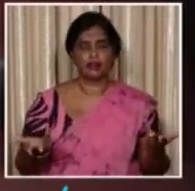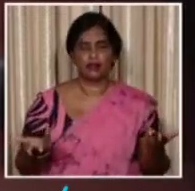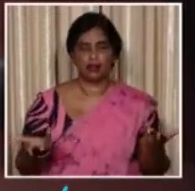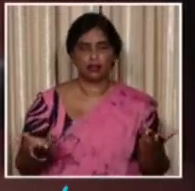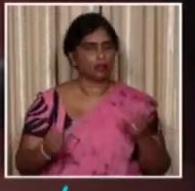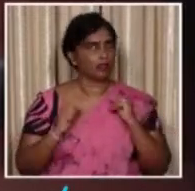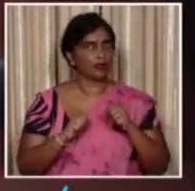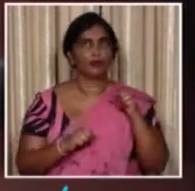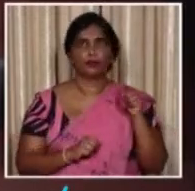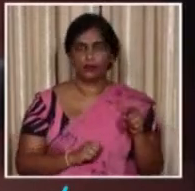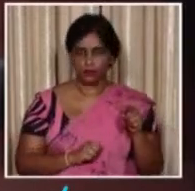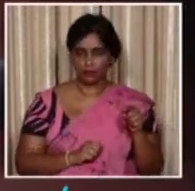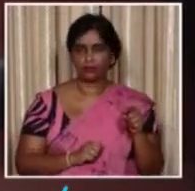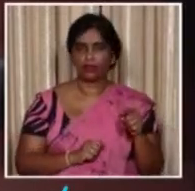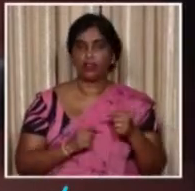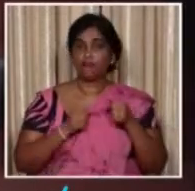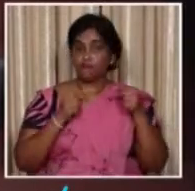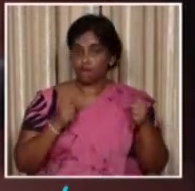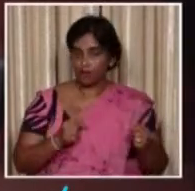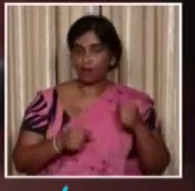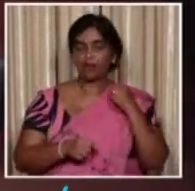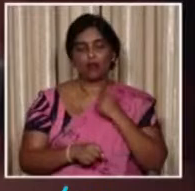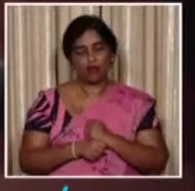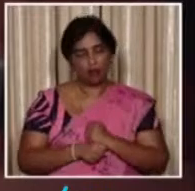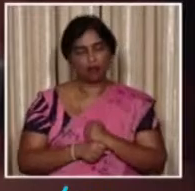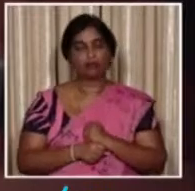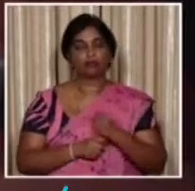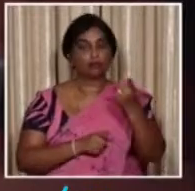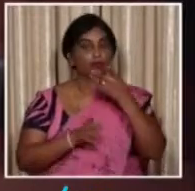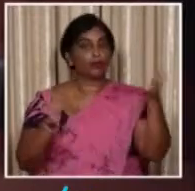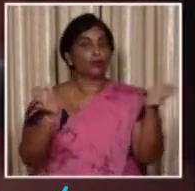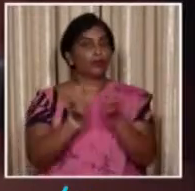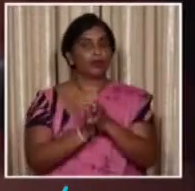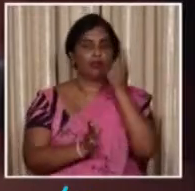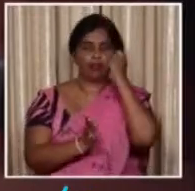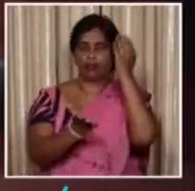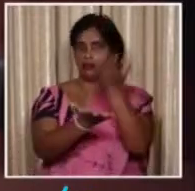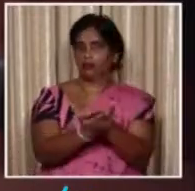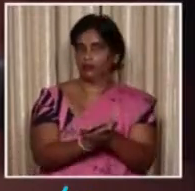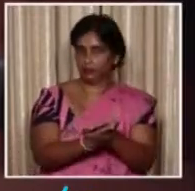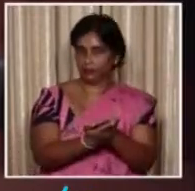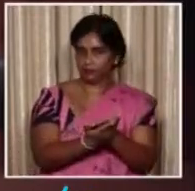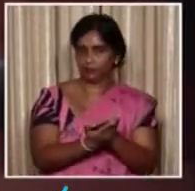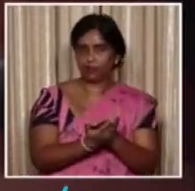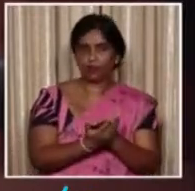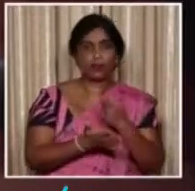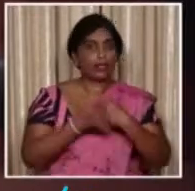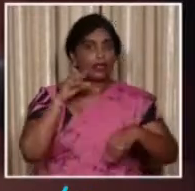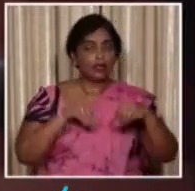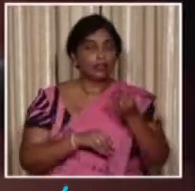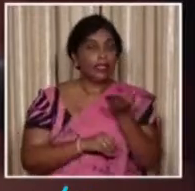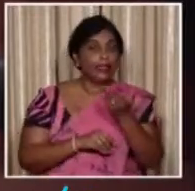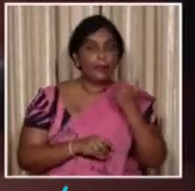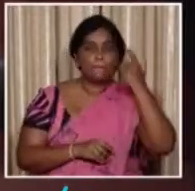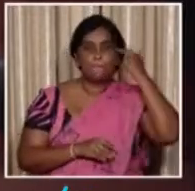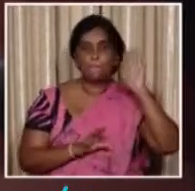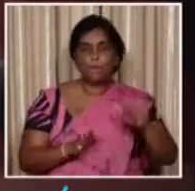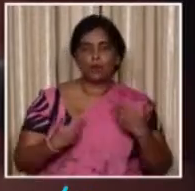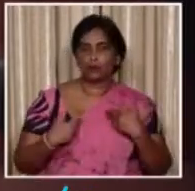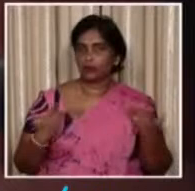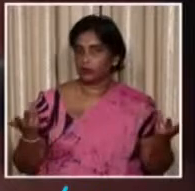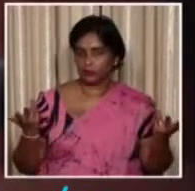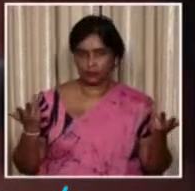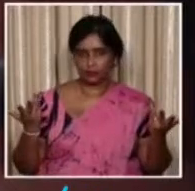මොකද ඒක විපක්ෂය තාණ්ඩුවත් ඒකාබද්ධව ගෙනපු යෝජනාව. කවුරුවත් ඡන්දයක් ඉල්ලුවේ කියන බලාපොරොත්තුවක් අපි සතු තිබුණේ